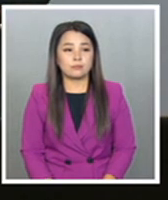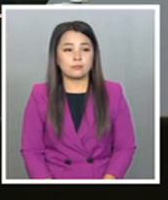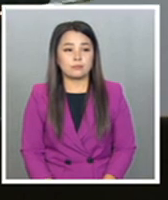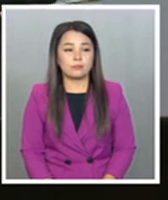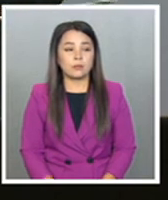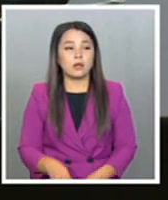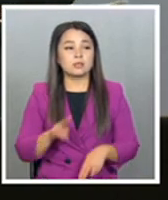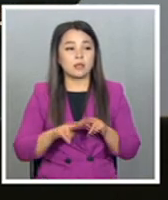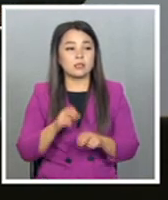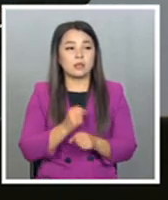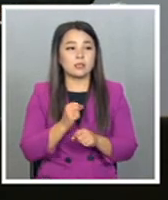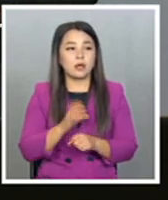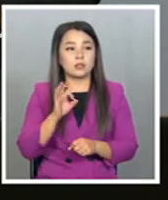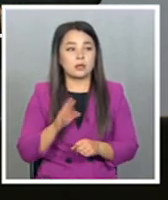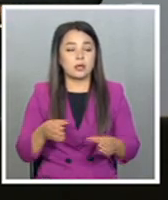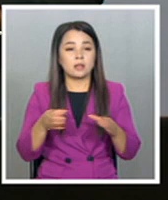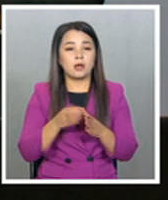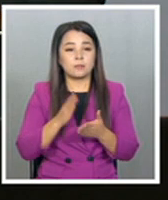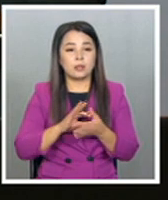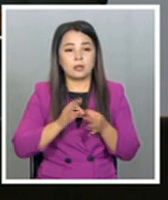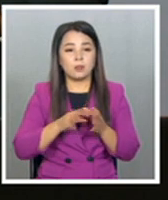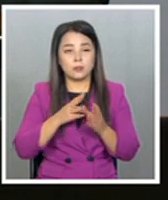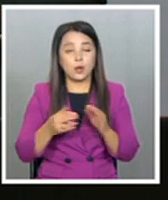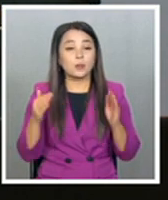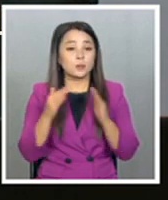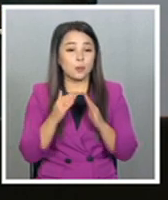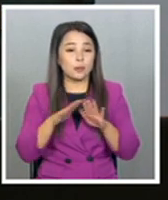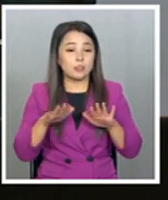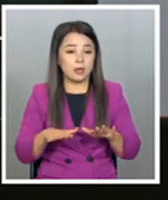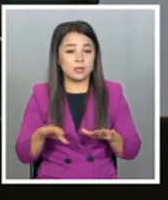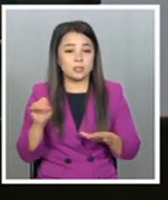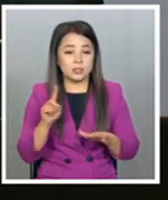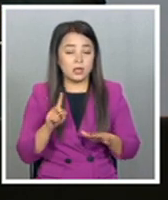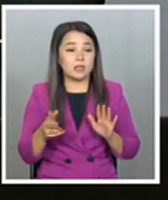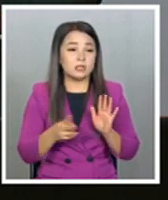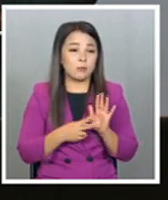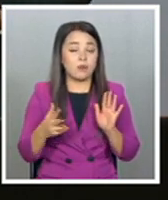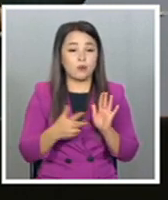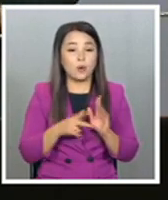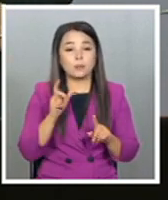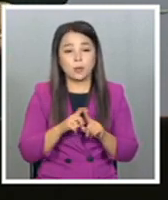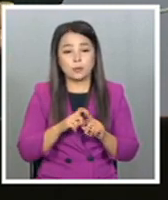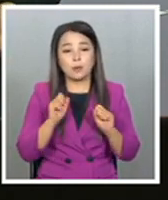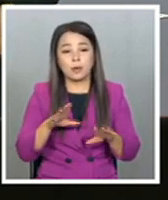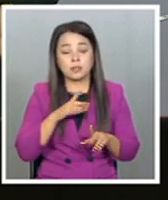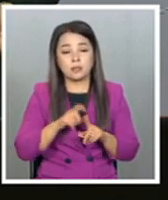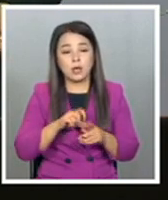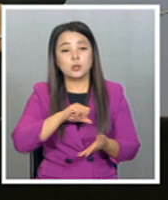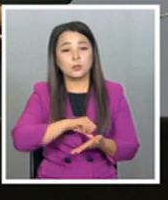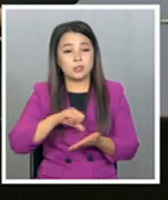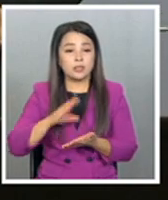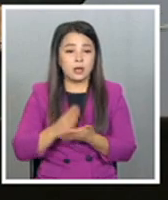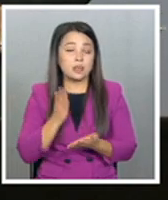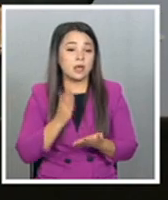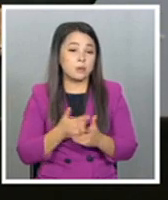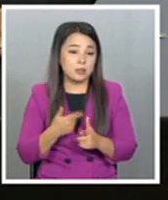Составьте ассоциативный куст со словом «дом». Из 7-8 слов это могут быть имена существительные и